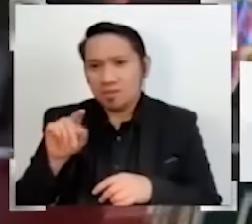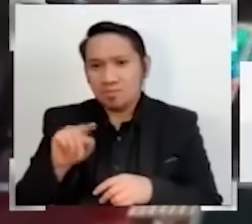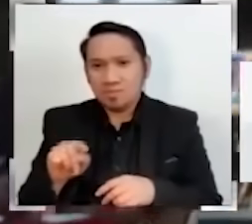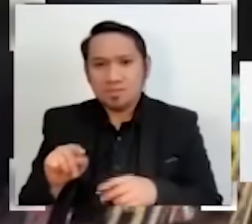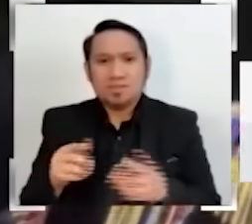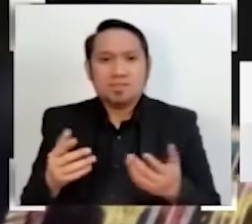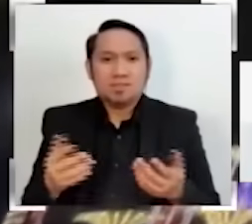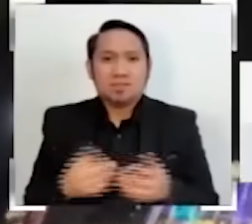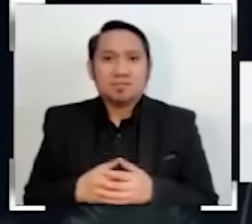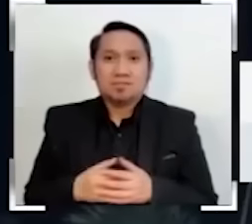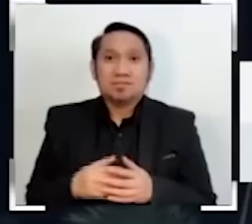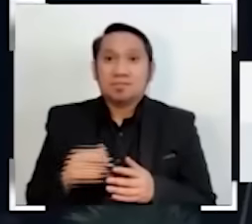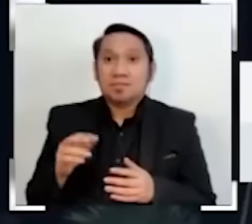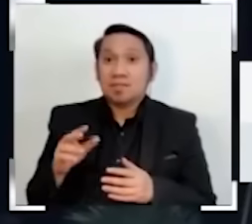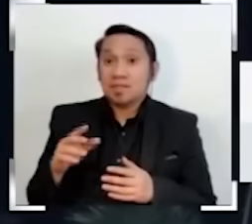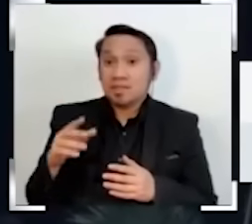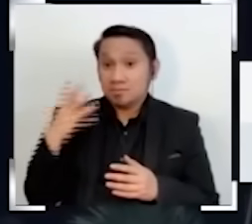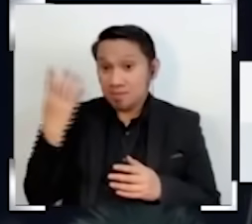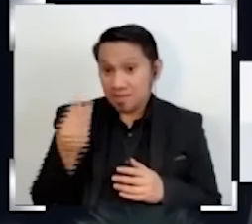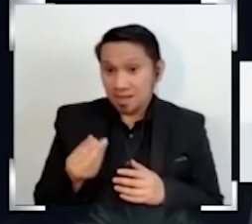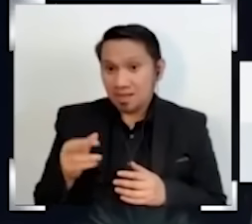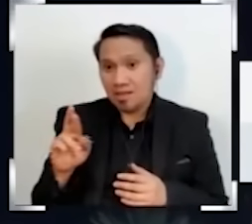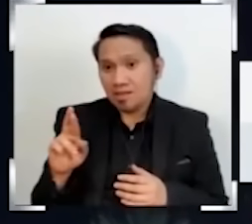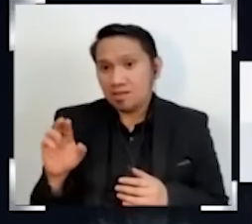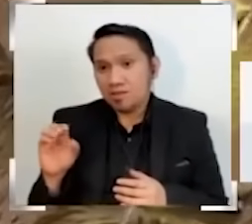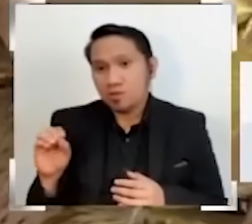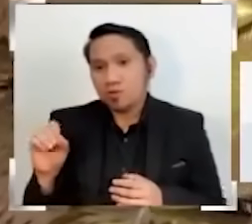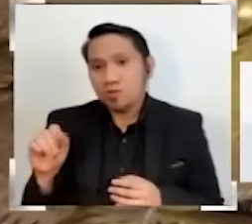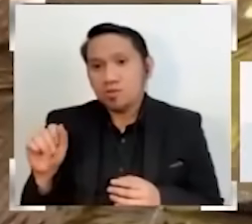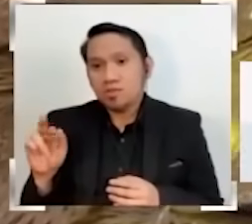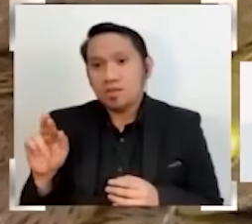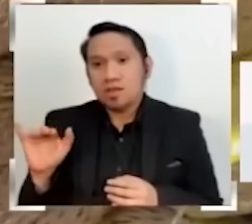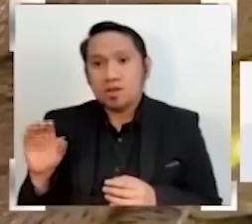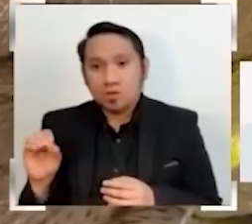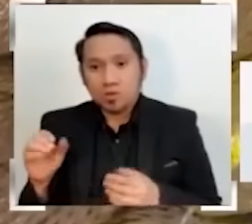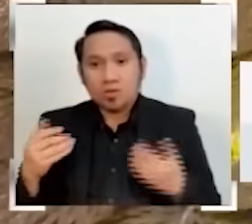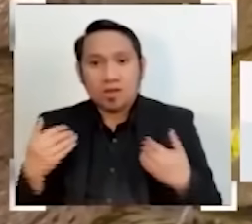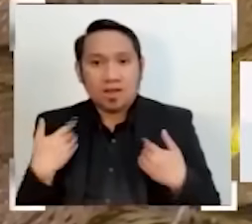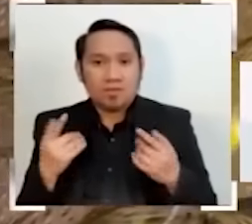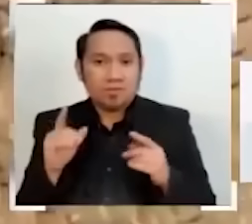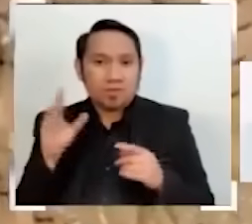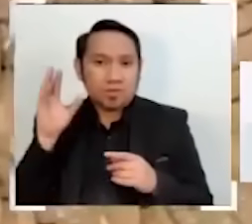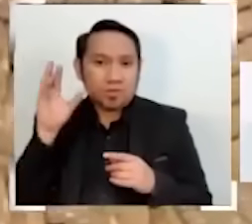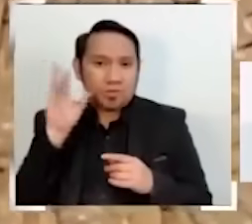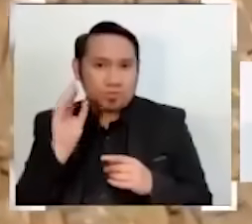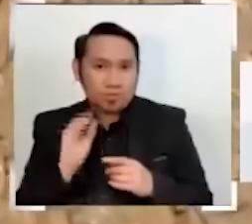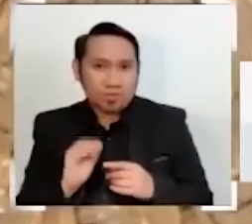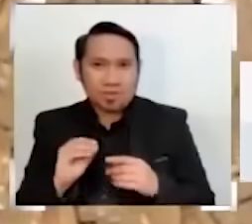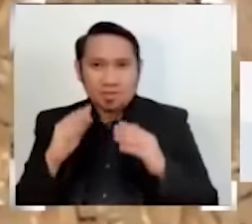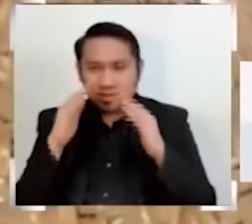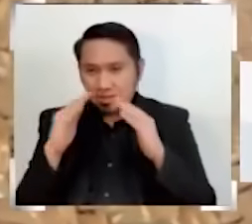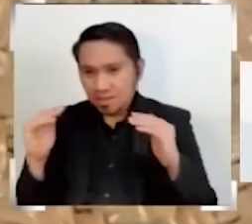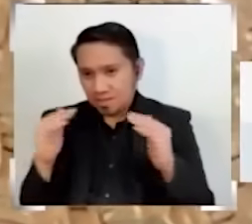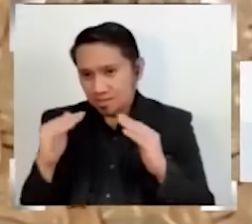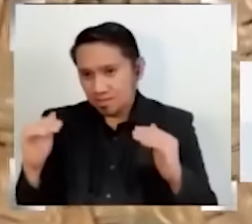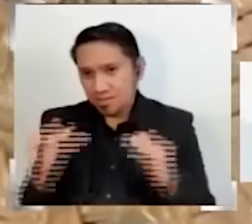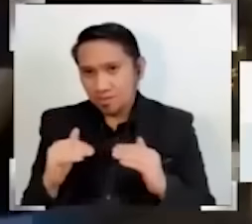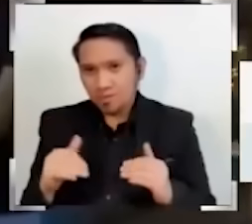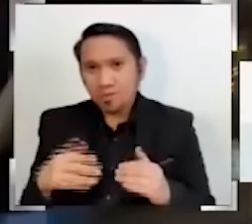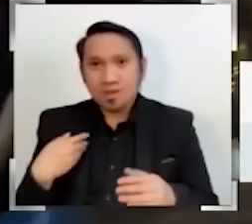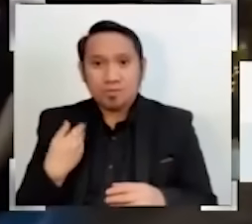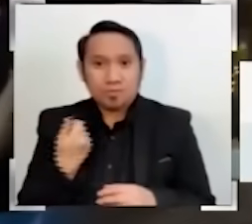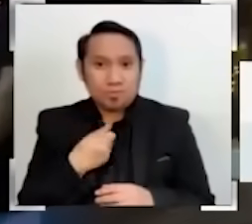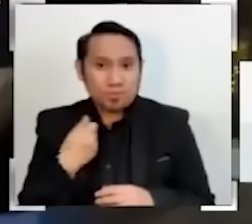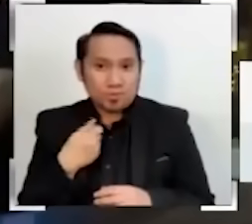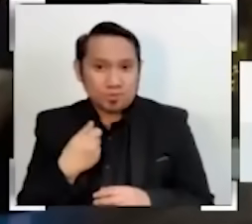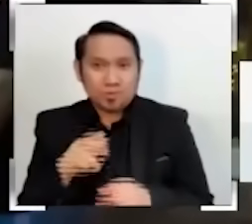sa Rosario, Batangas, may kakaibang Christmas tree. Gawa ito sa pinagdikit-dikit na abanico pans